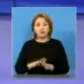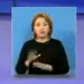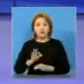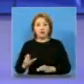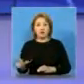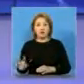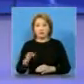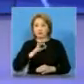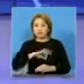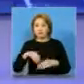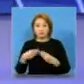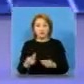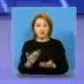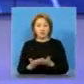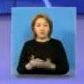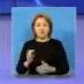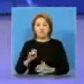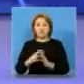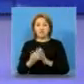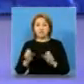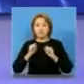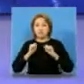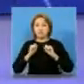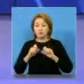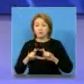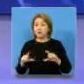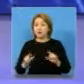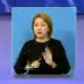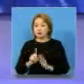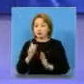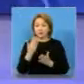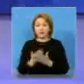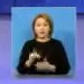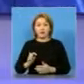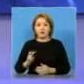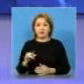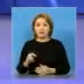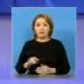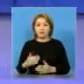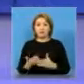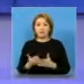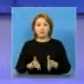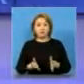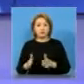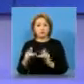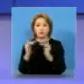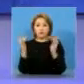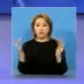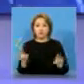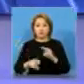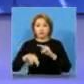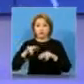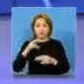игілігі үшін пайдалануға берілді. Ақжар ауылында спорттық кешен іске қосылса, Абай елді мекенінде күре жолға шығар көпір құрылысы